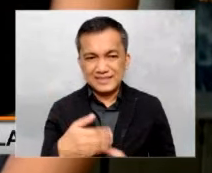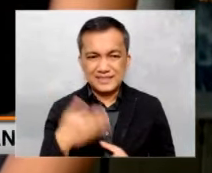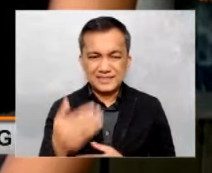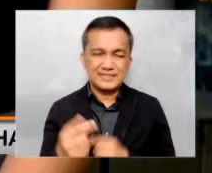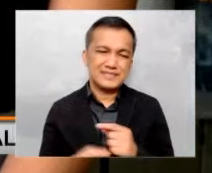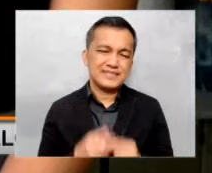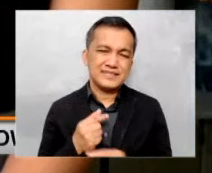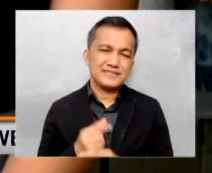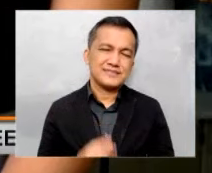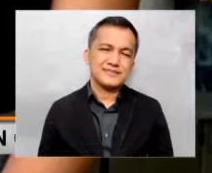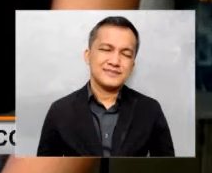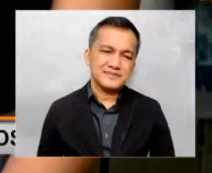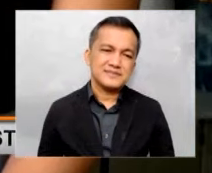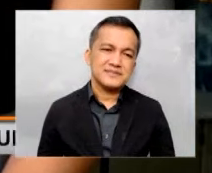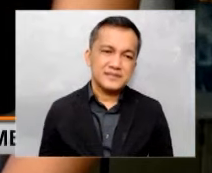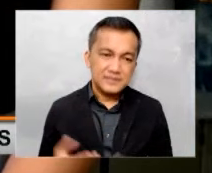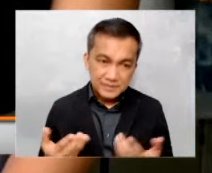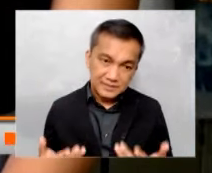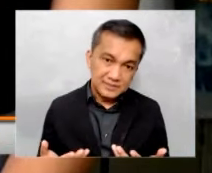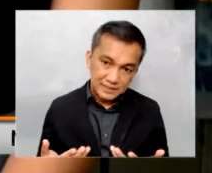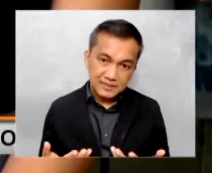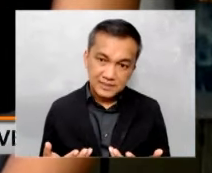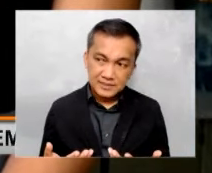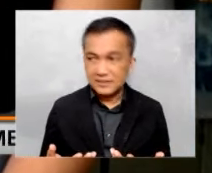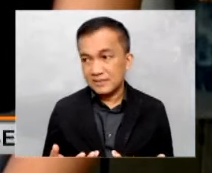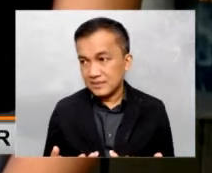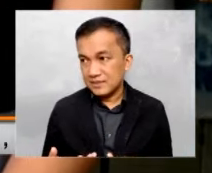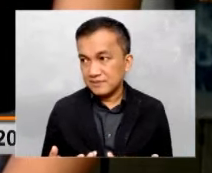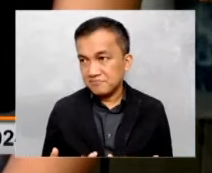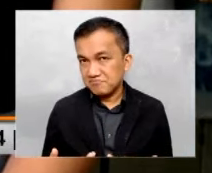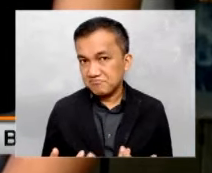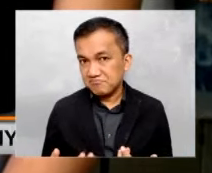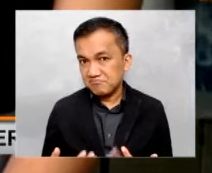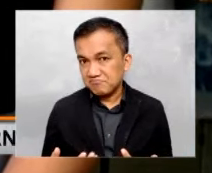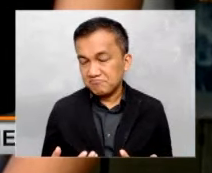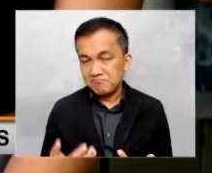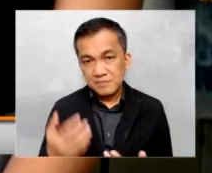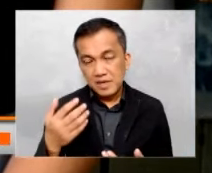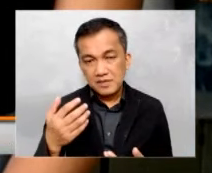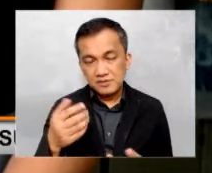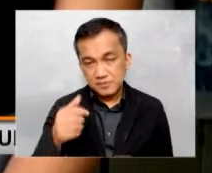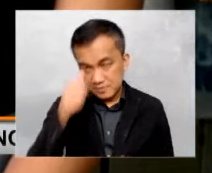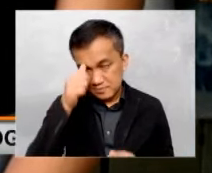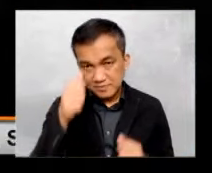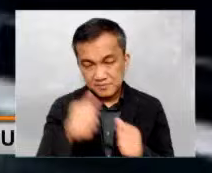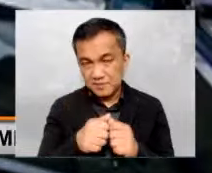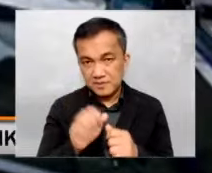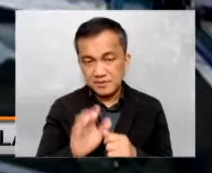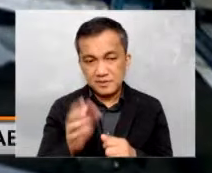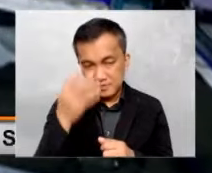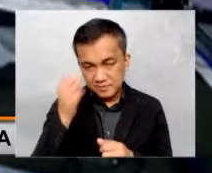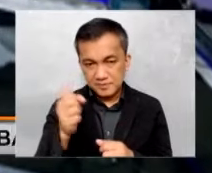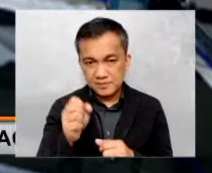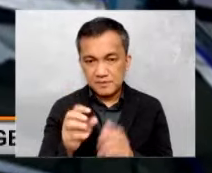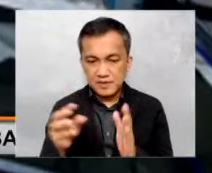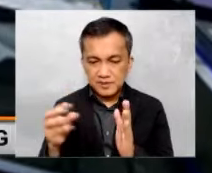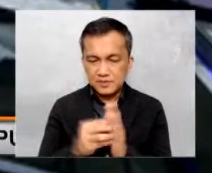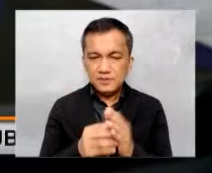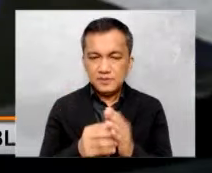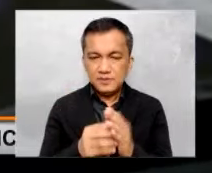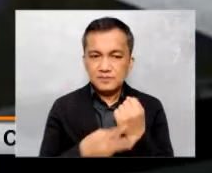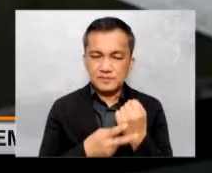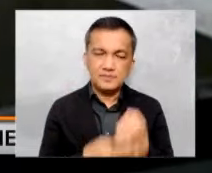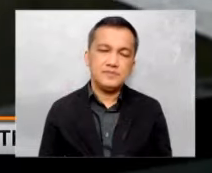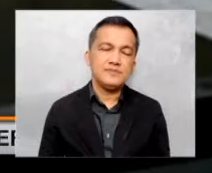eh. So, at least yung memories mo, ma-store natin sa QR. Bukod sa paglalagay